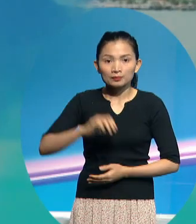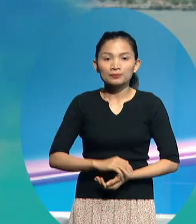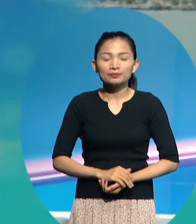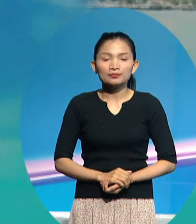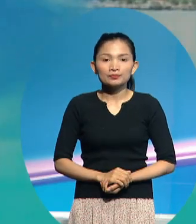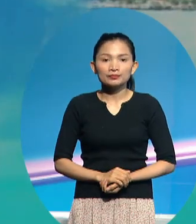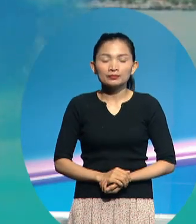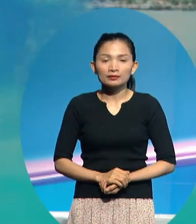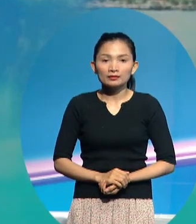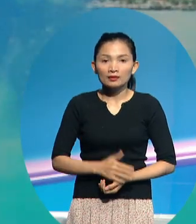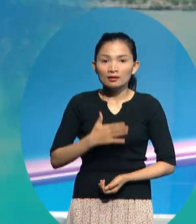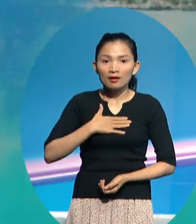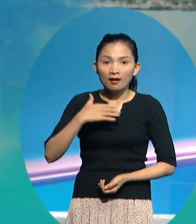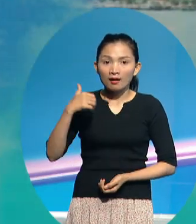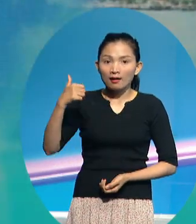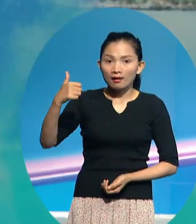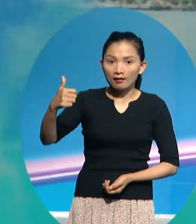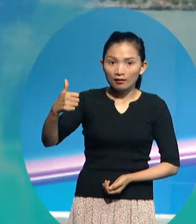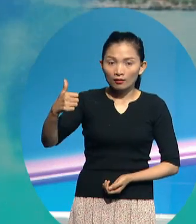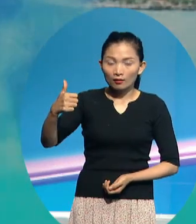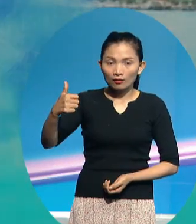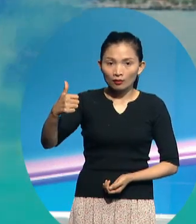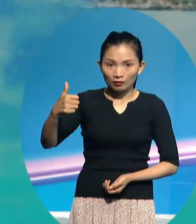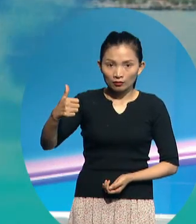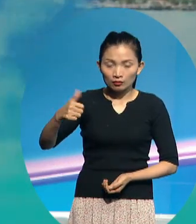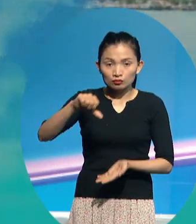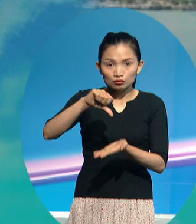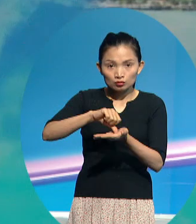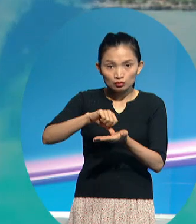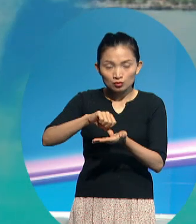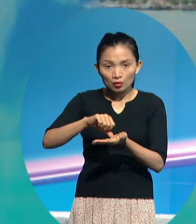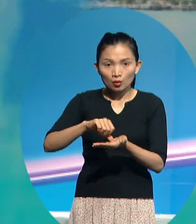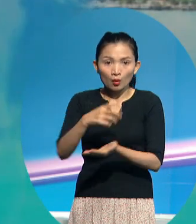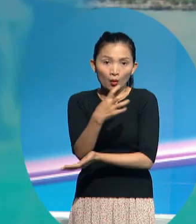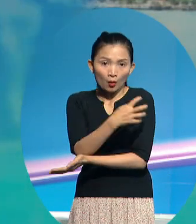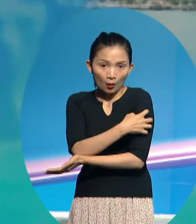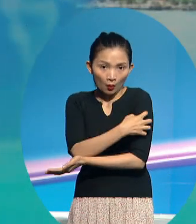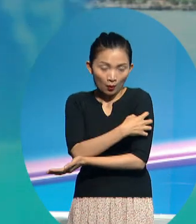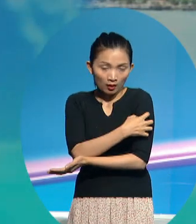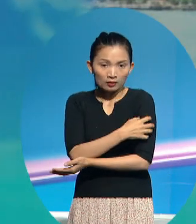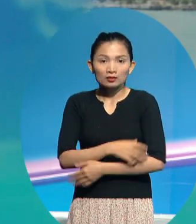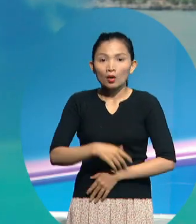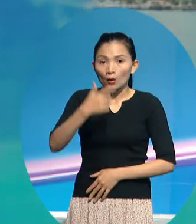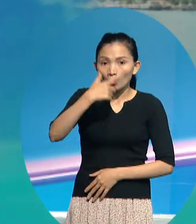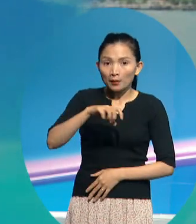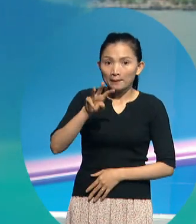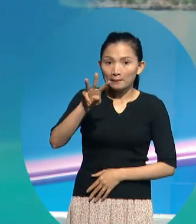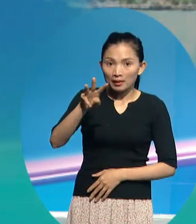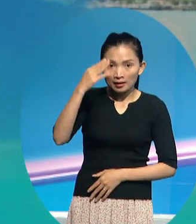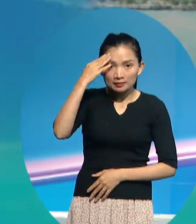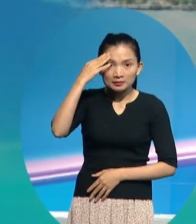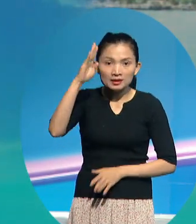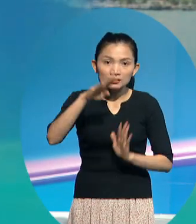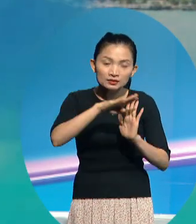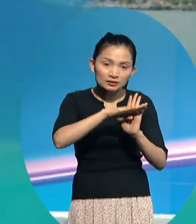Hưởng ứng cuộc vận động tự hào một dải non sông do Trung ương Đoàn phát động, Quận Đoàn 3 tổ chức ngày hội tự hào một dải non sông năm 2024